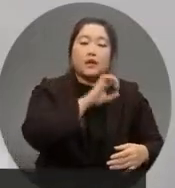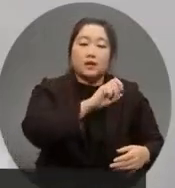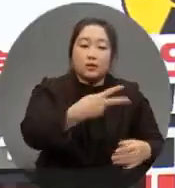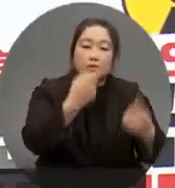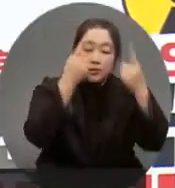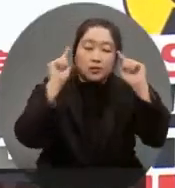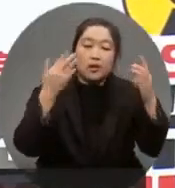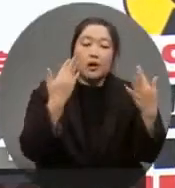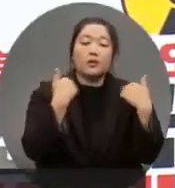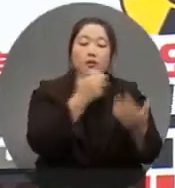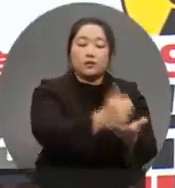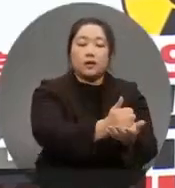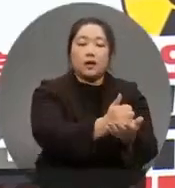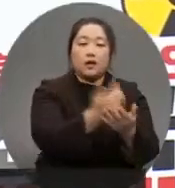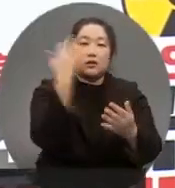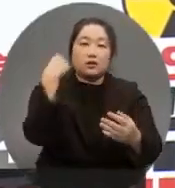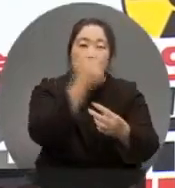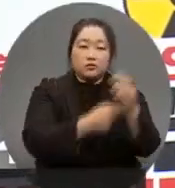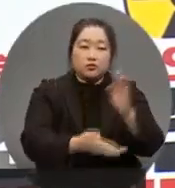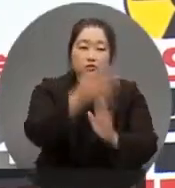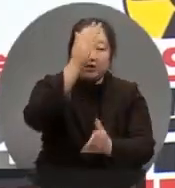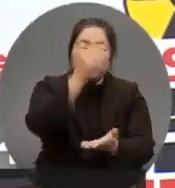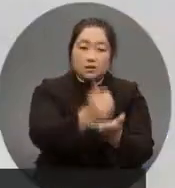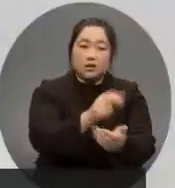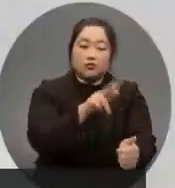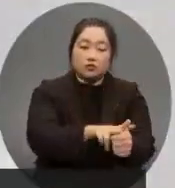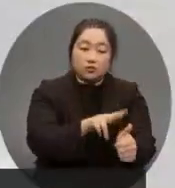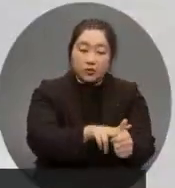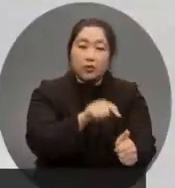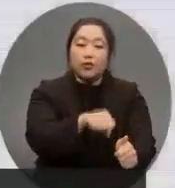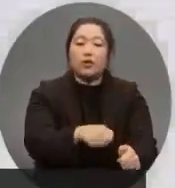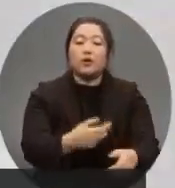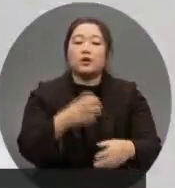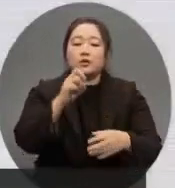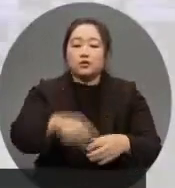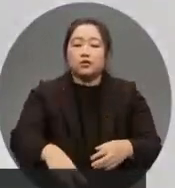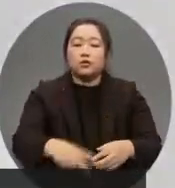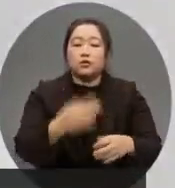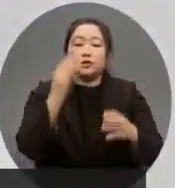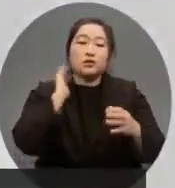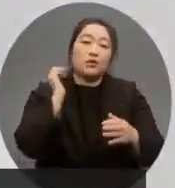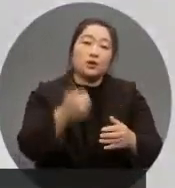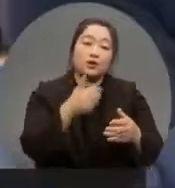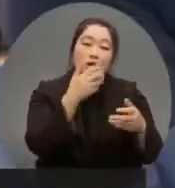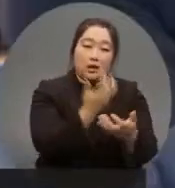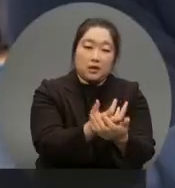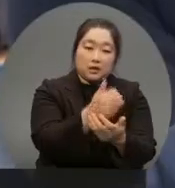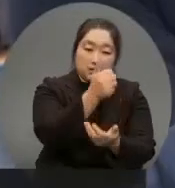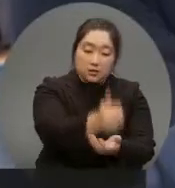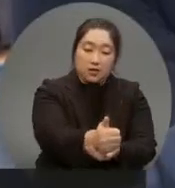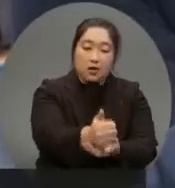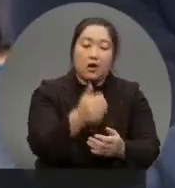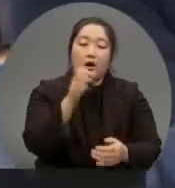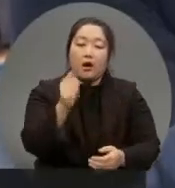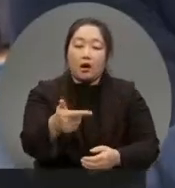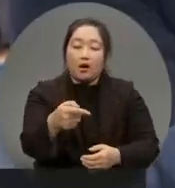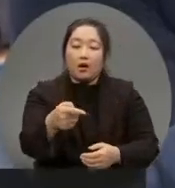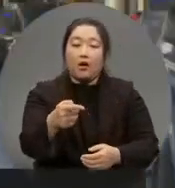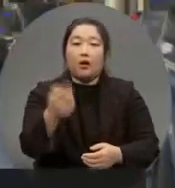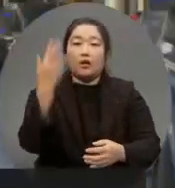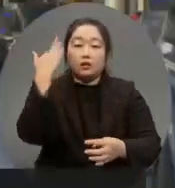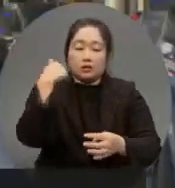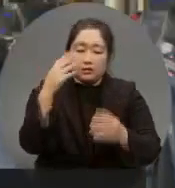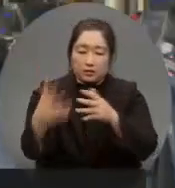총장, 송재봉 전 청주시장 후보, 유행열 전 청와대 행정관, 허창원 전 도의원